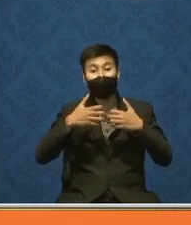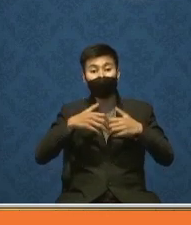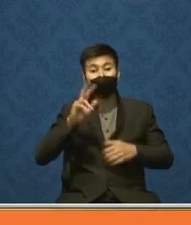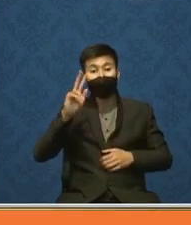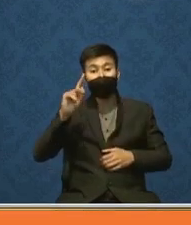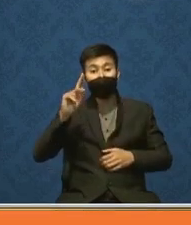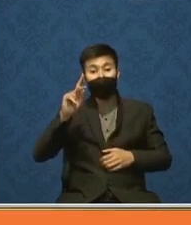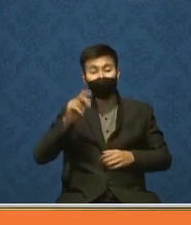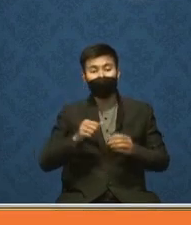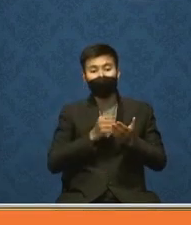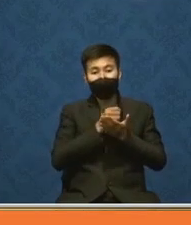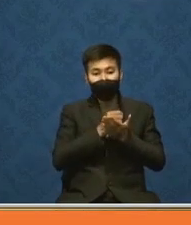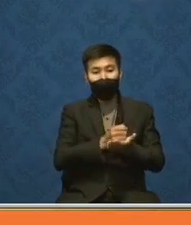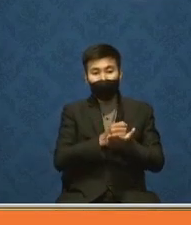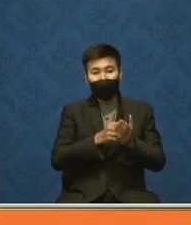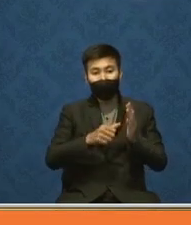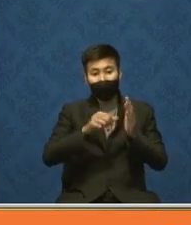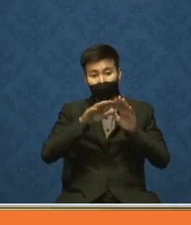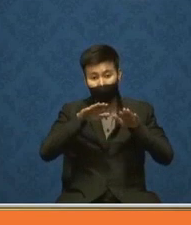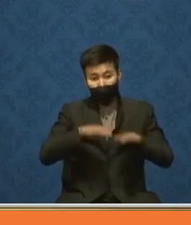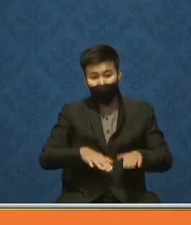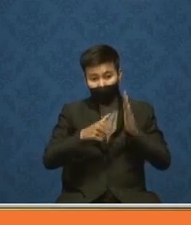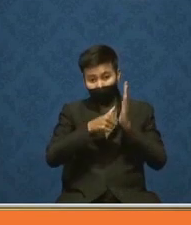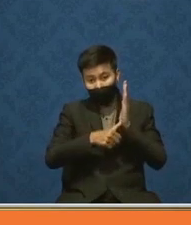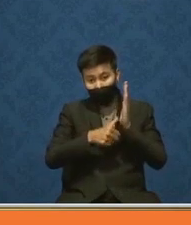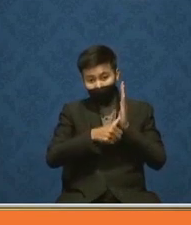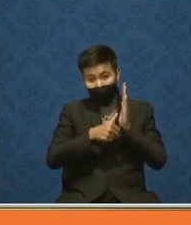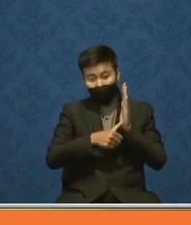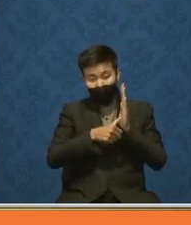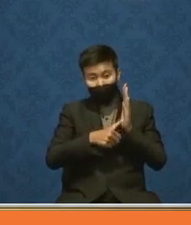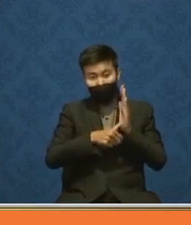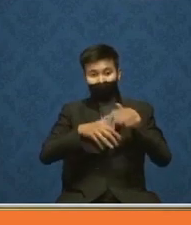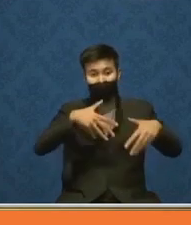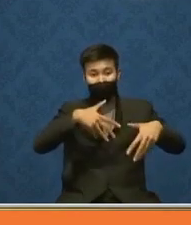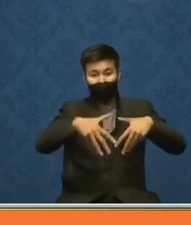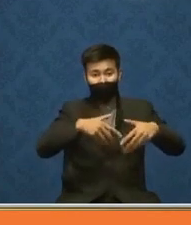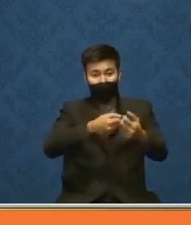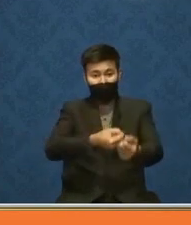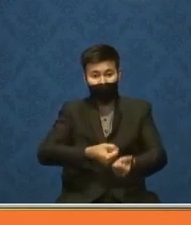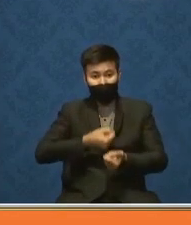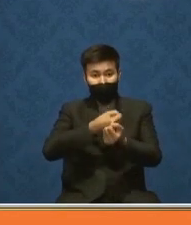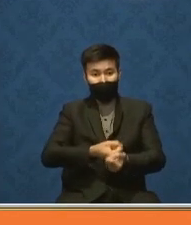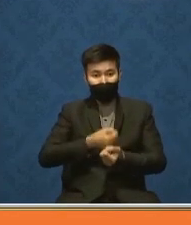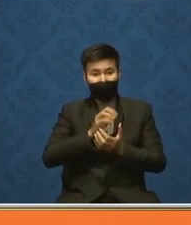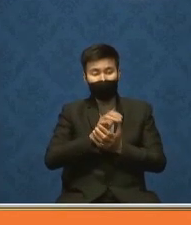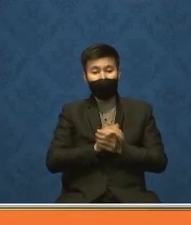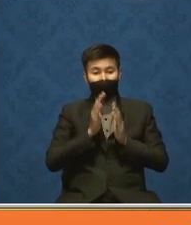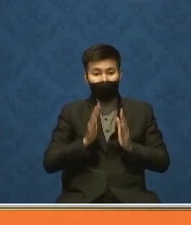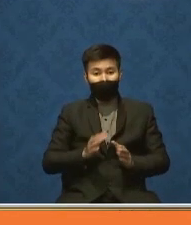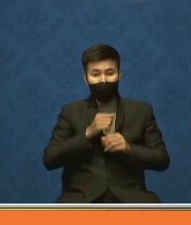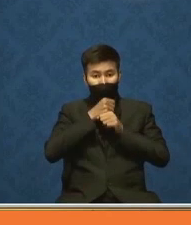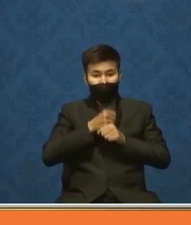และก็การแก้หนี้เกษตรกรให้เป็นเรื่องเดียวกันครับเราเสนอให้มีงบประมาณสำหรับแก้หนี้เกษตรกรทั้งเกษตรกรผู้สูงอ